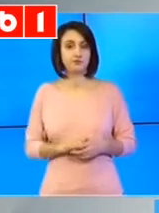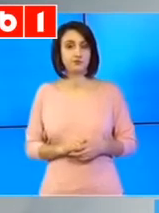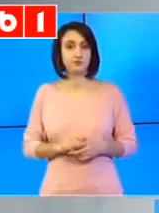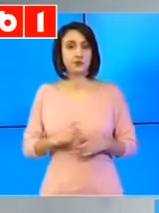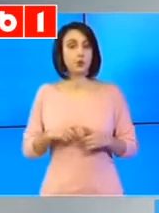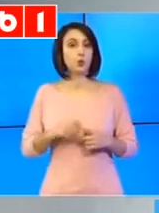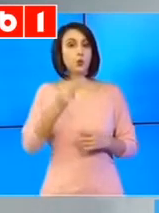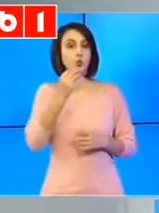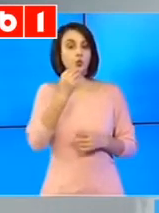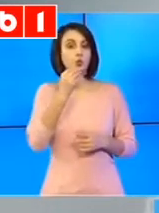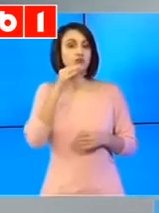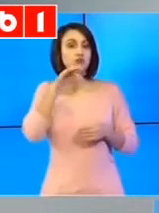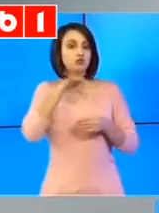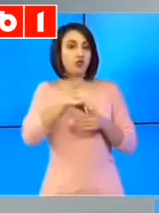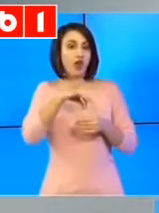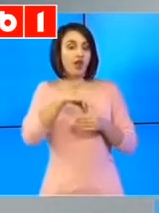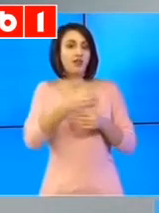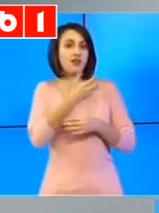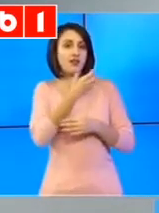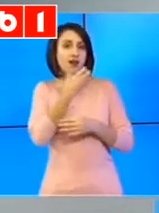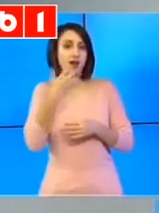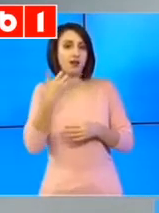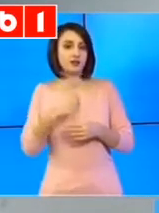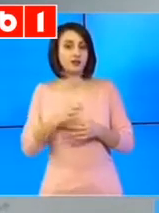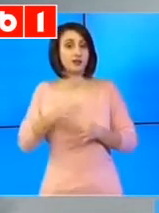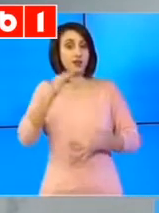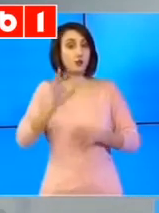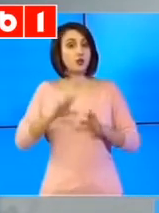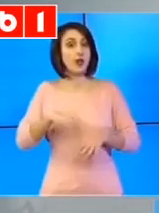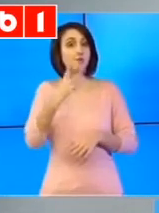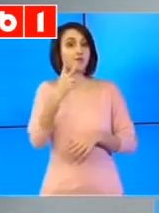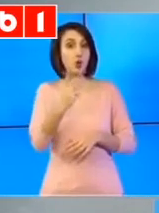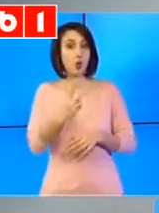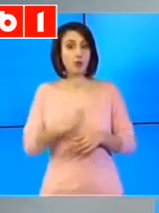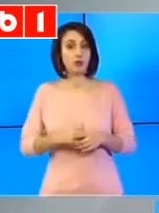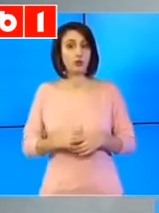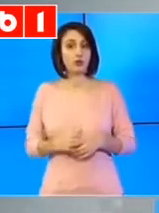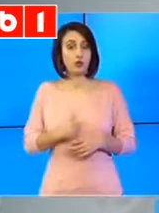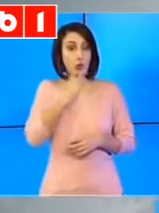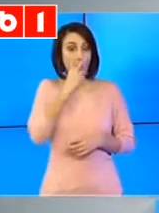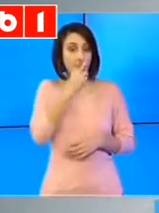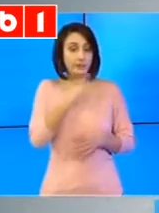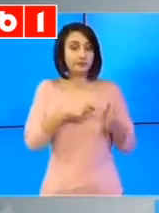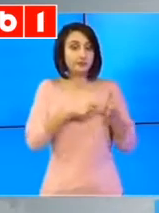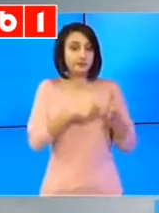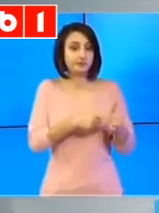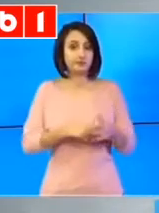Cu ceai cald. Termos. Am două. Ia uite.